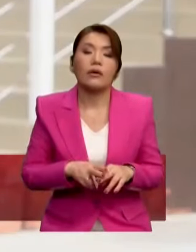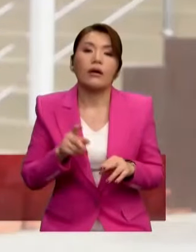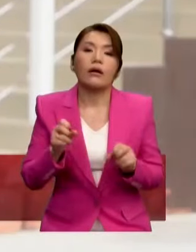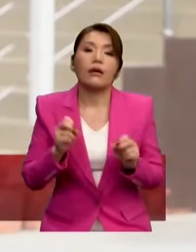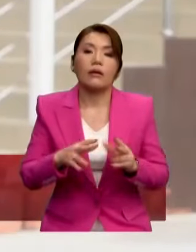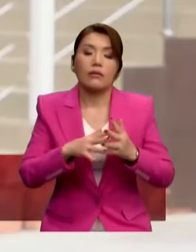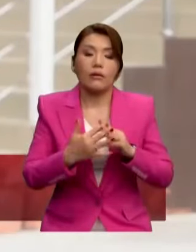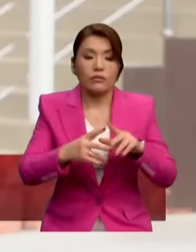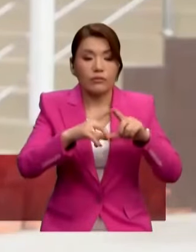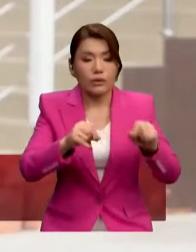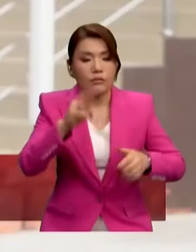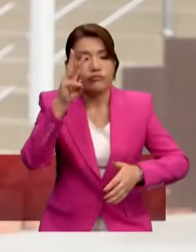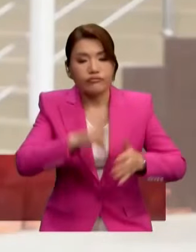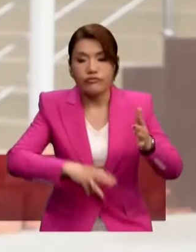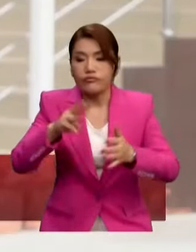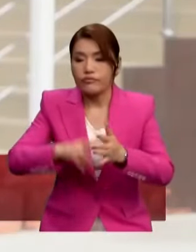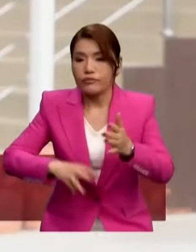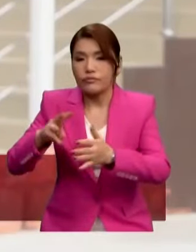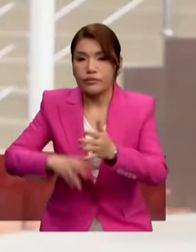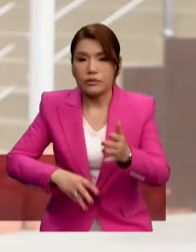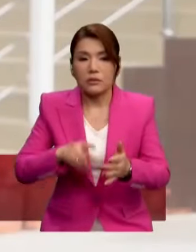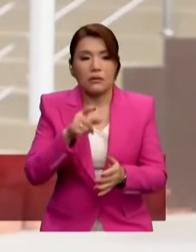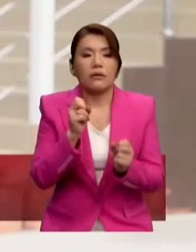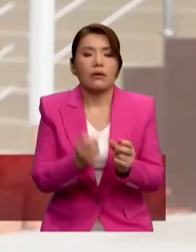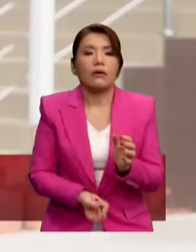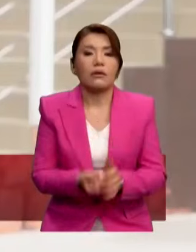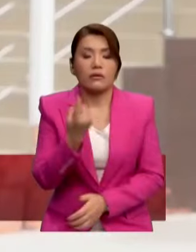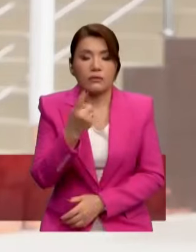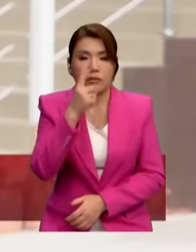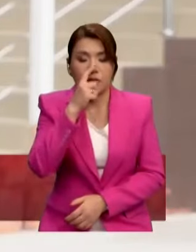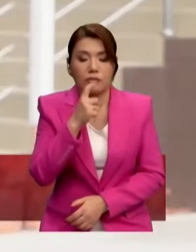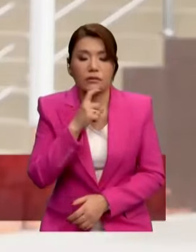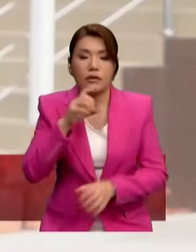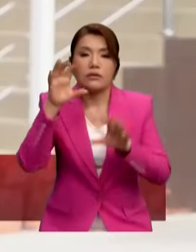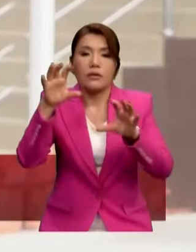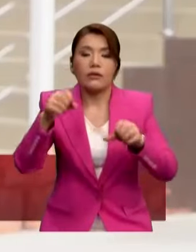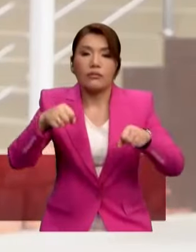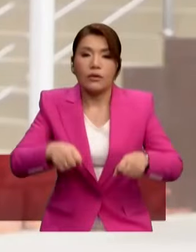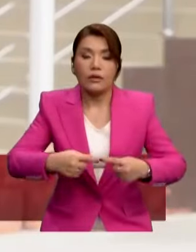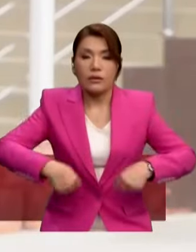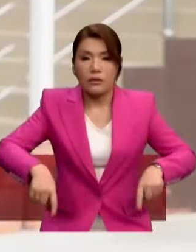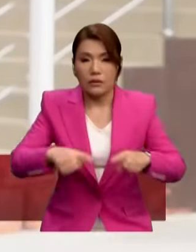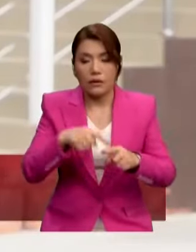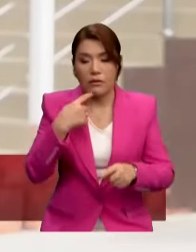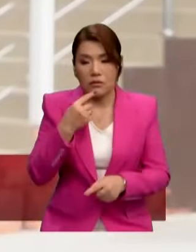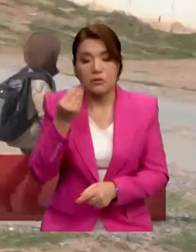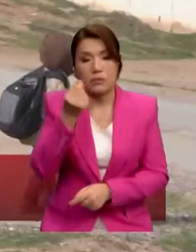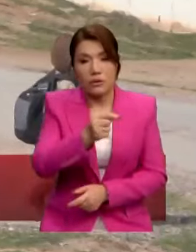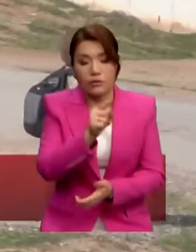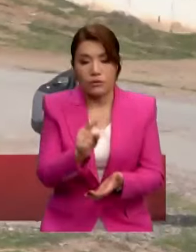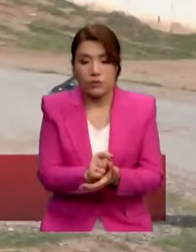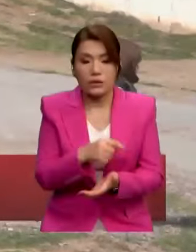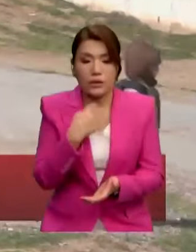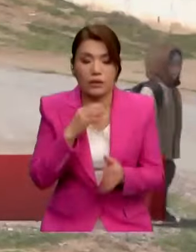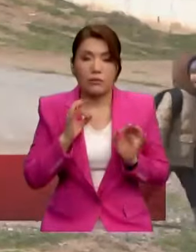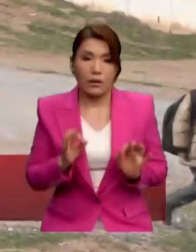ауылда тұрған мектепке айыппұл сала беруге мүмкіндік туып тұрған, оларды да түсінбей тұрмыз. Заң құзыретті органдар, бірақ төлейсіздер деп отырмын прокуратура. Бұл